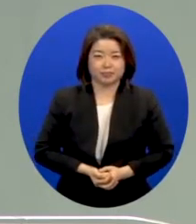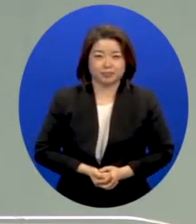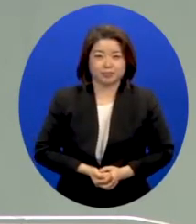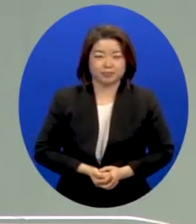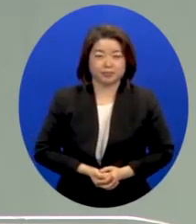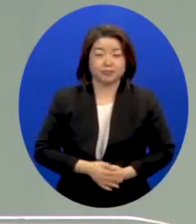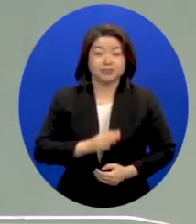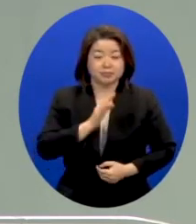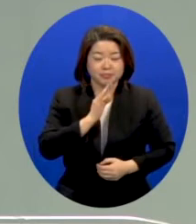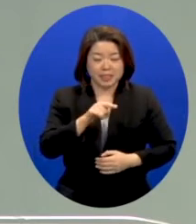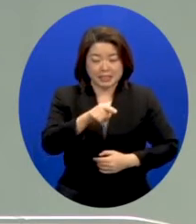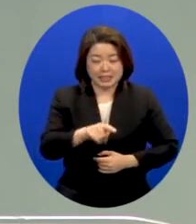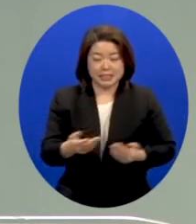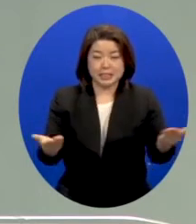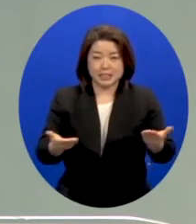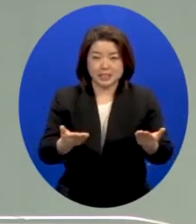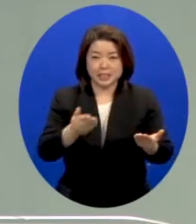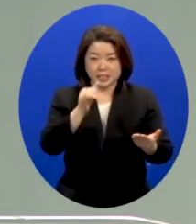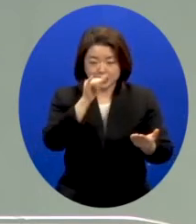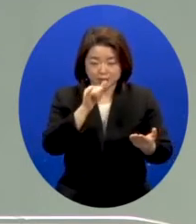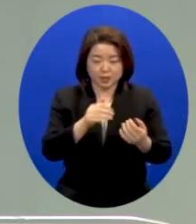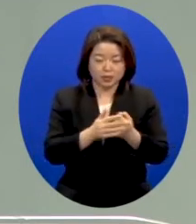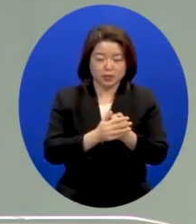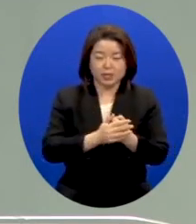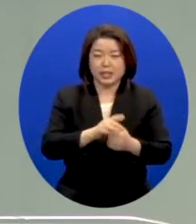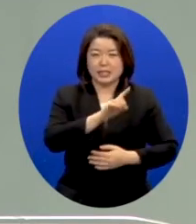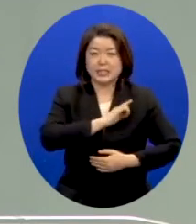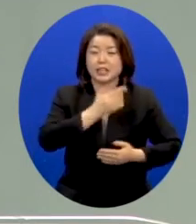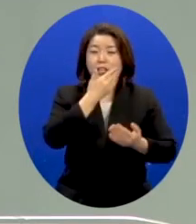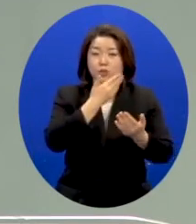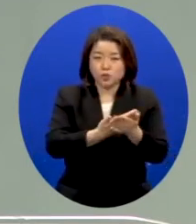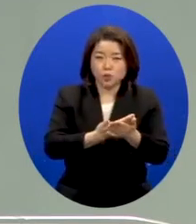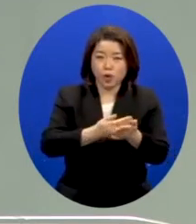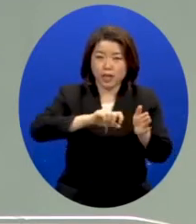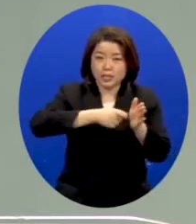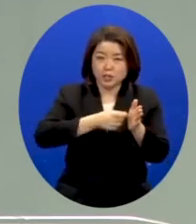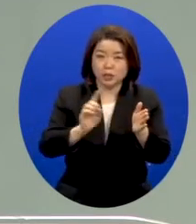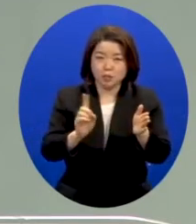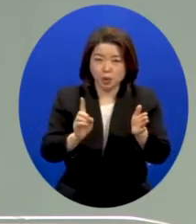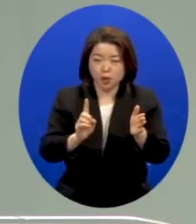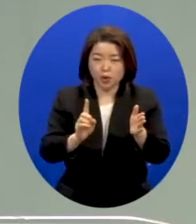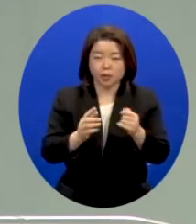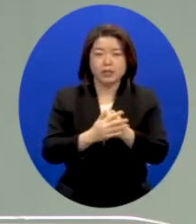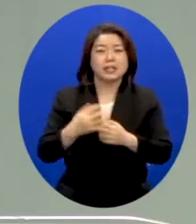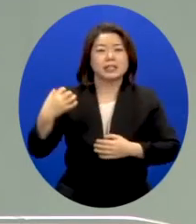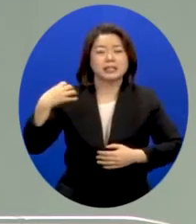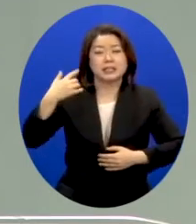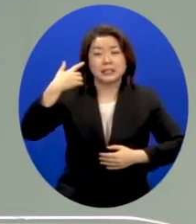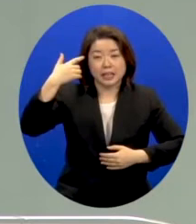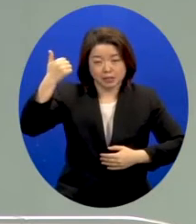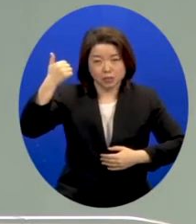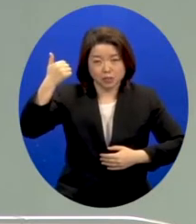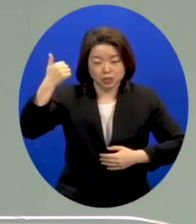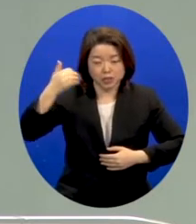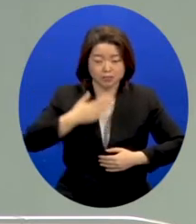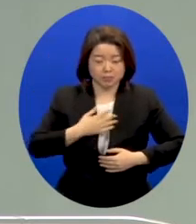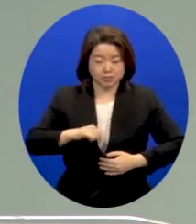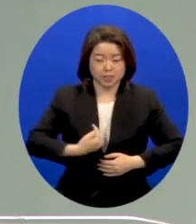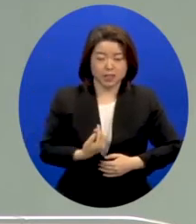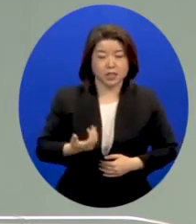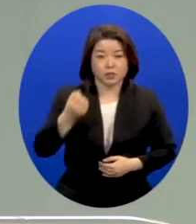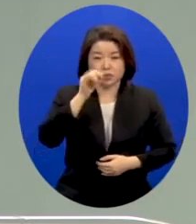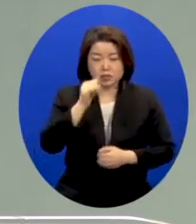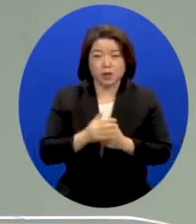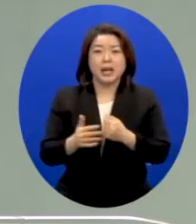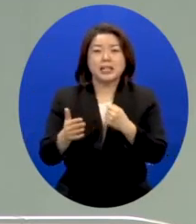물론 이 일에 있어서 가장 중요한 열쇠는 단 임자가 가지고 있겠죠 저 자신에게 있어서